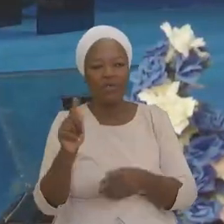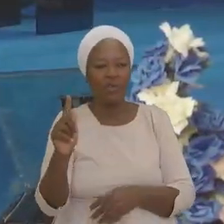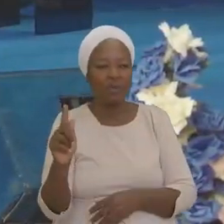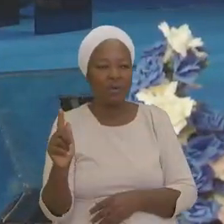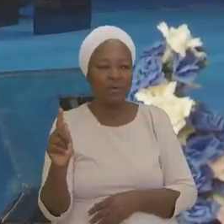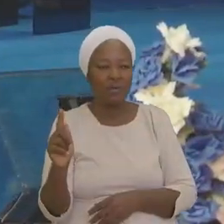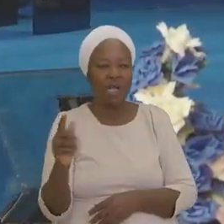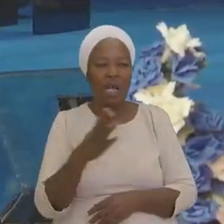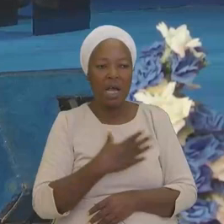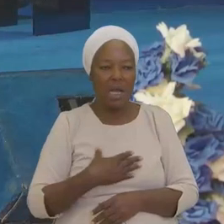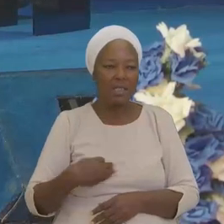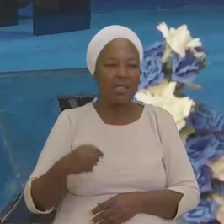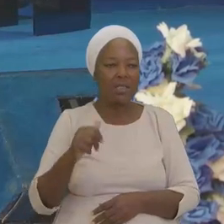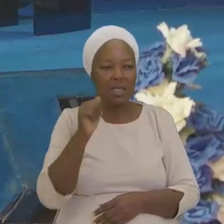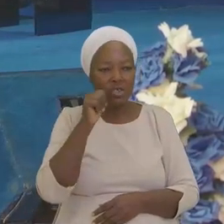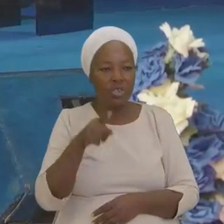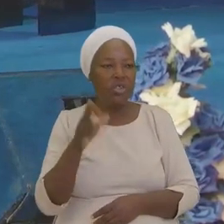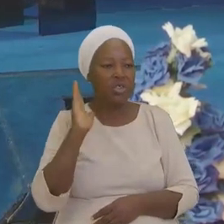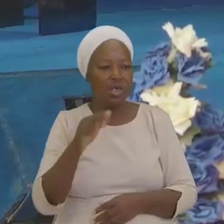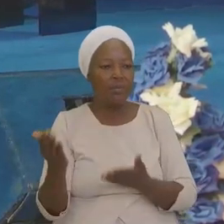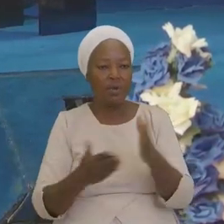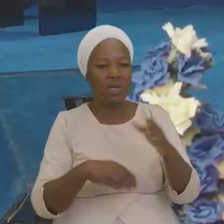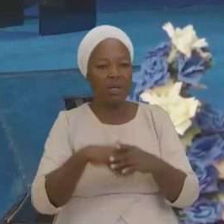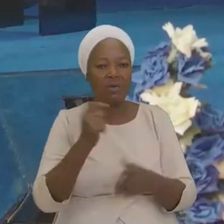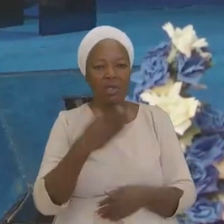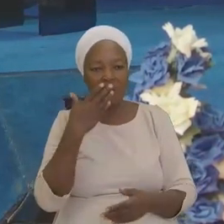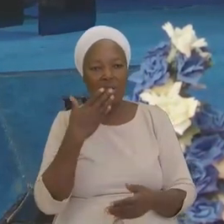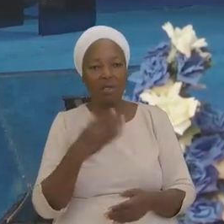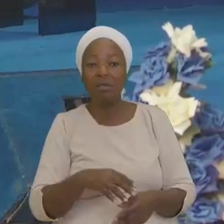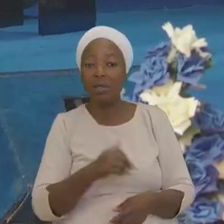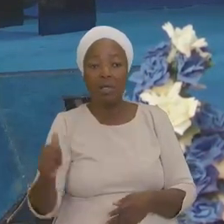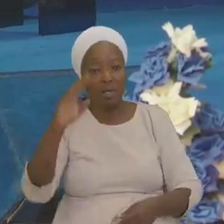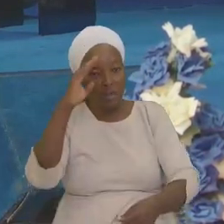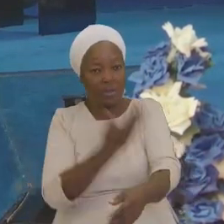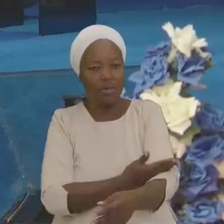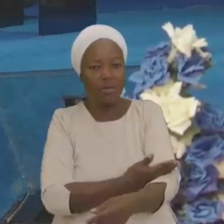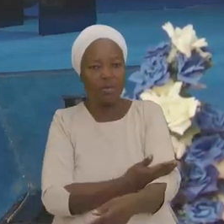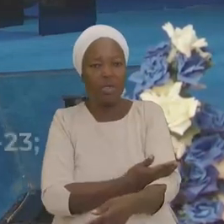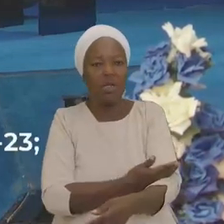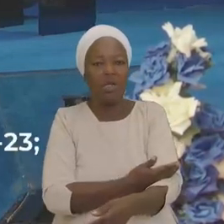21. En Matthieu 1, 21, elle enfantera un fils